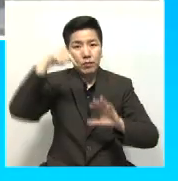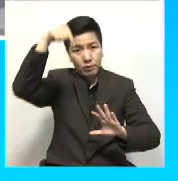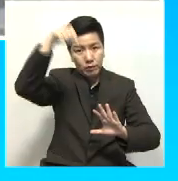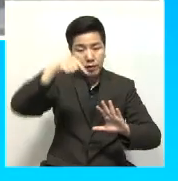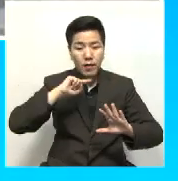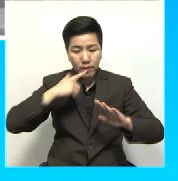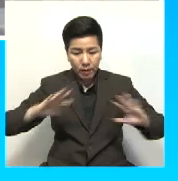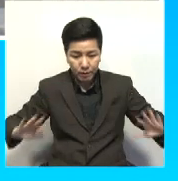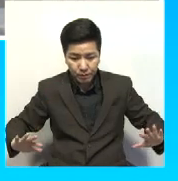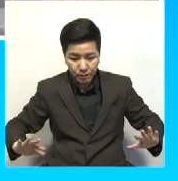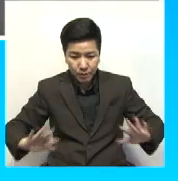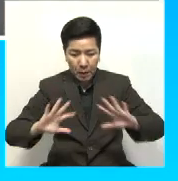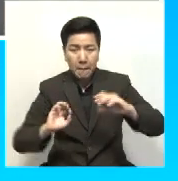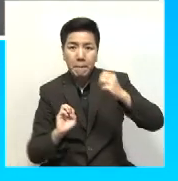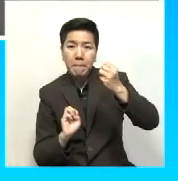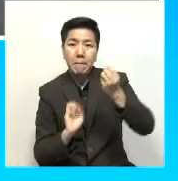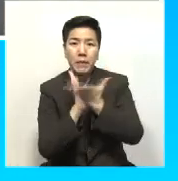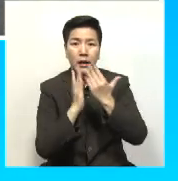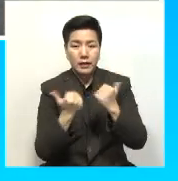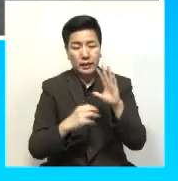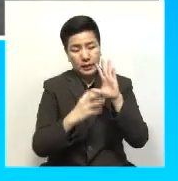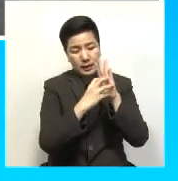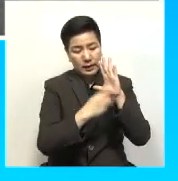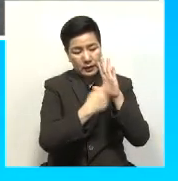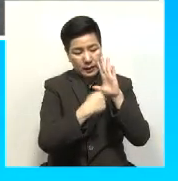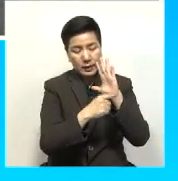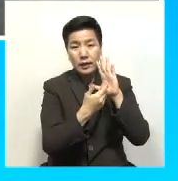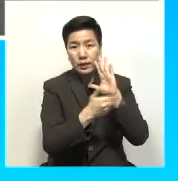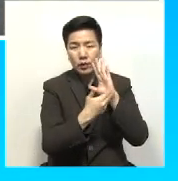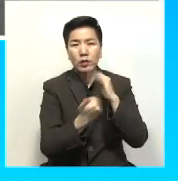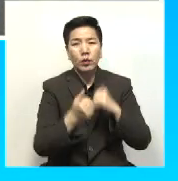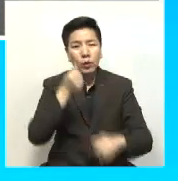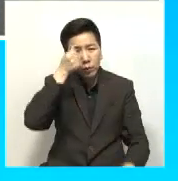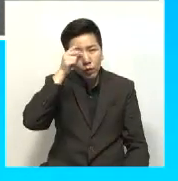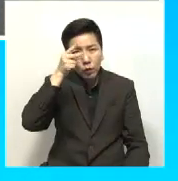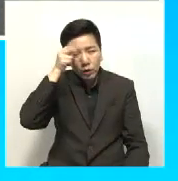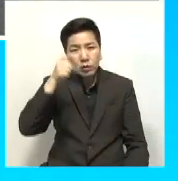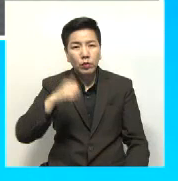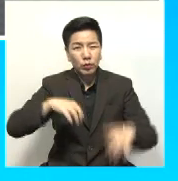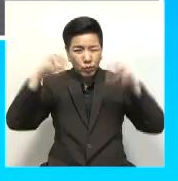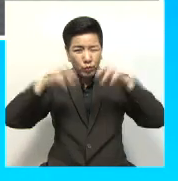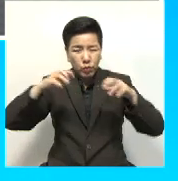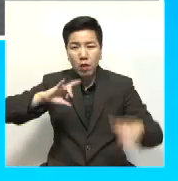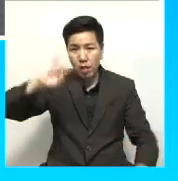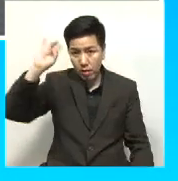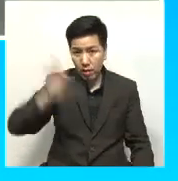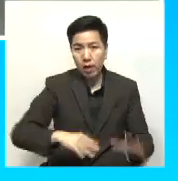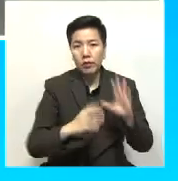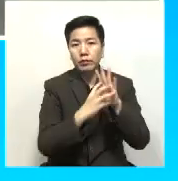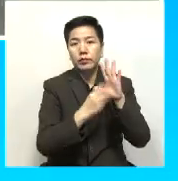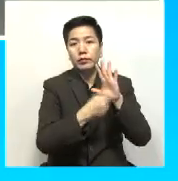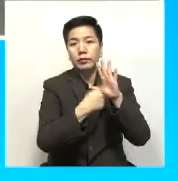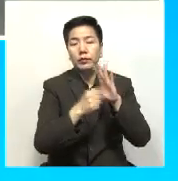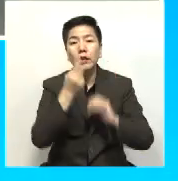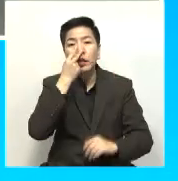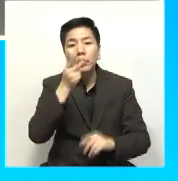นั้นในภาคกลางภาคตะวันออกช่วงระยะ2-3 วันนี้เนี่ยจะมีความรุนแรงของฝนตกค่อนข้างเยอะนะครับอย่าง